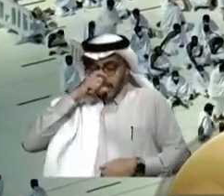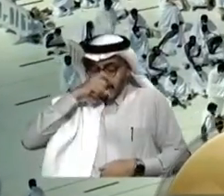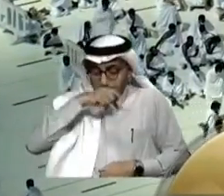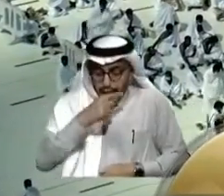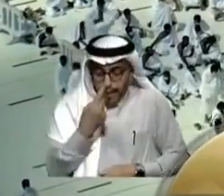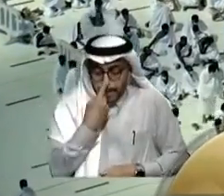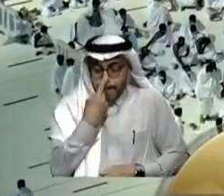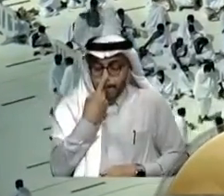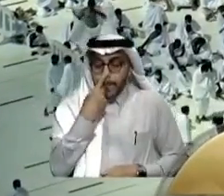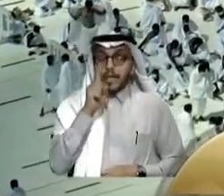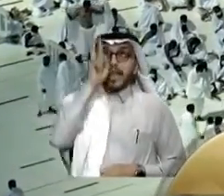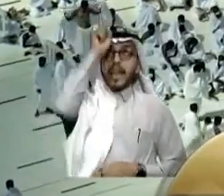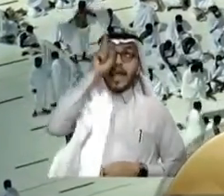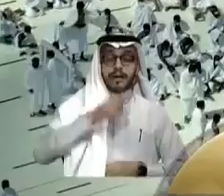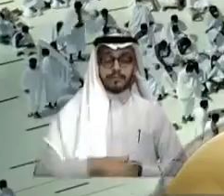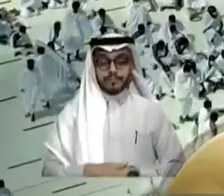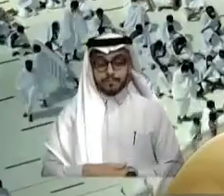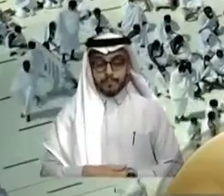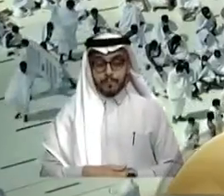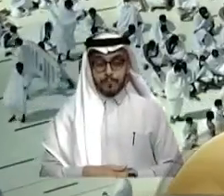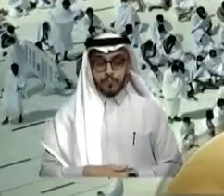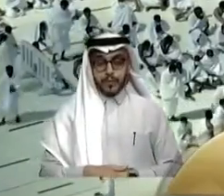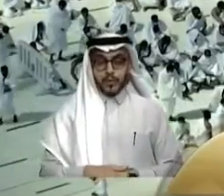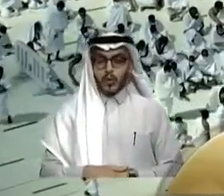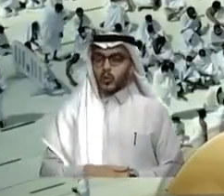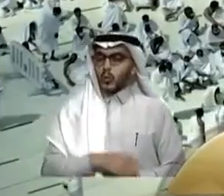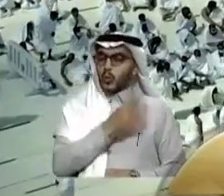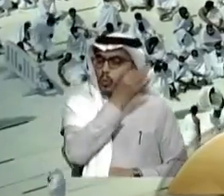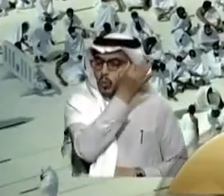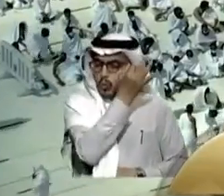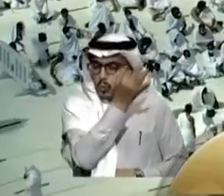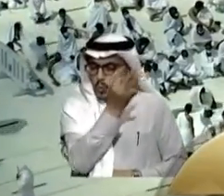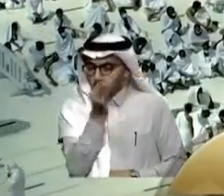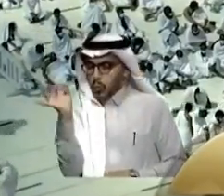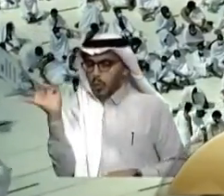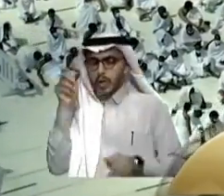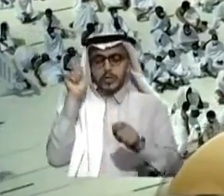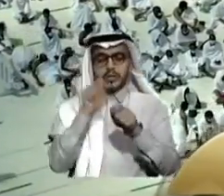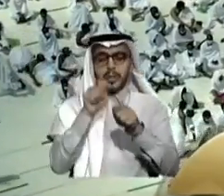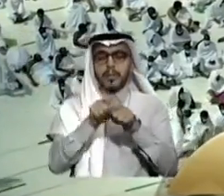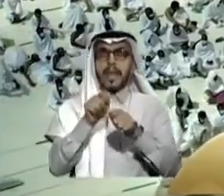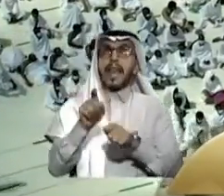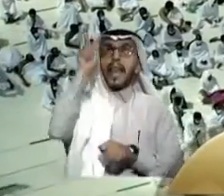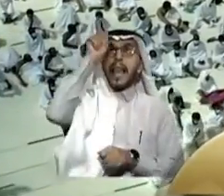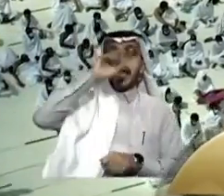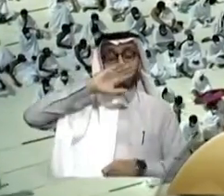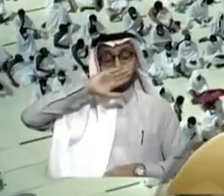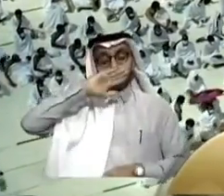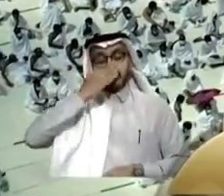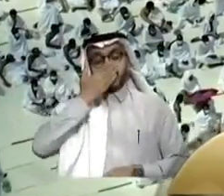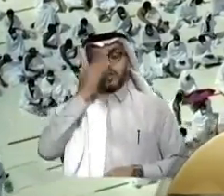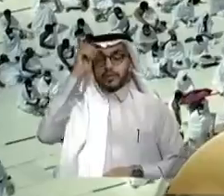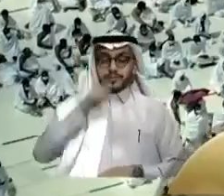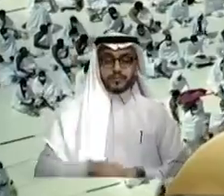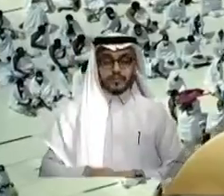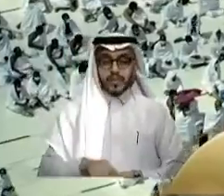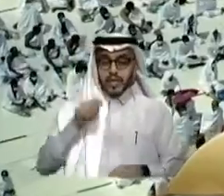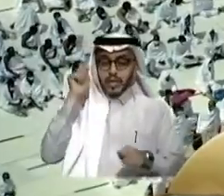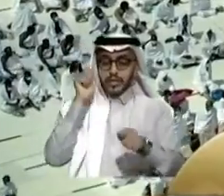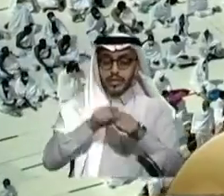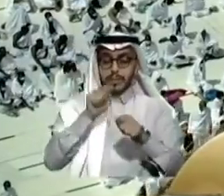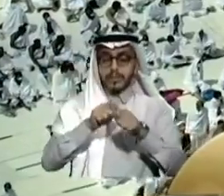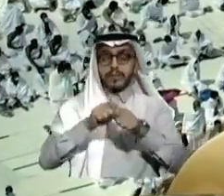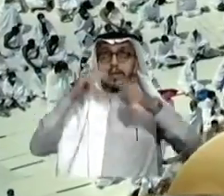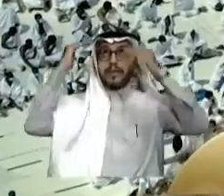لملكه الأملاك، وإن من شيء إلا يسبح بحمده. سبح لله ما